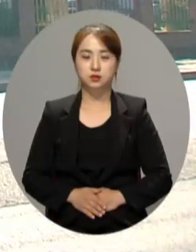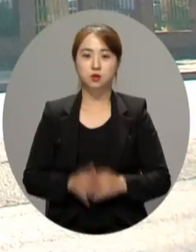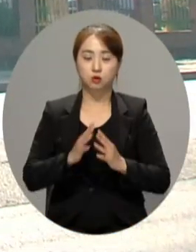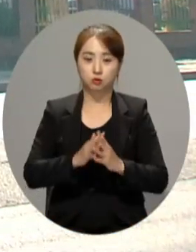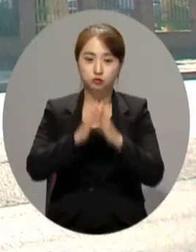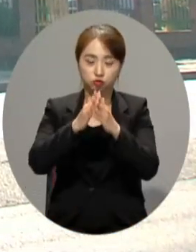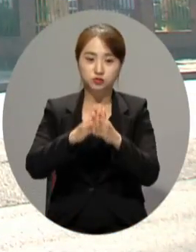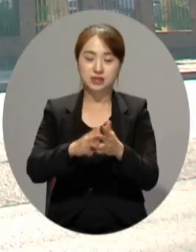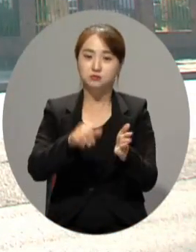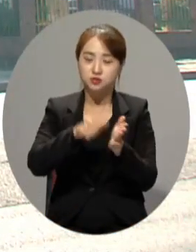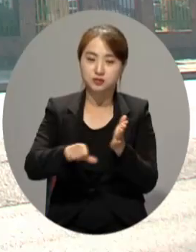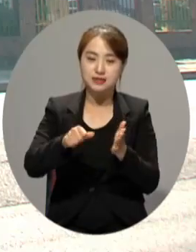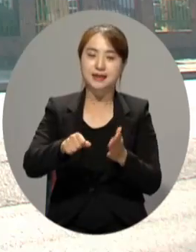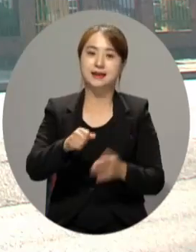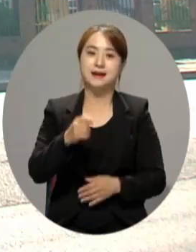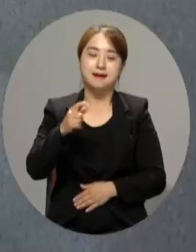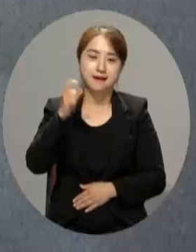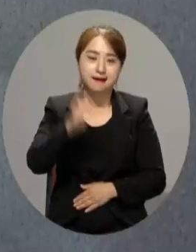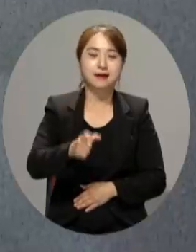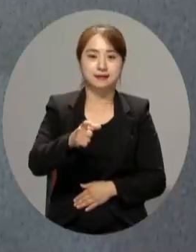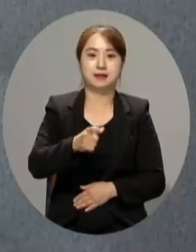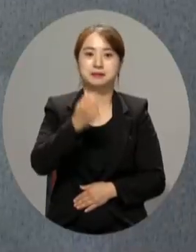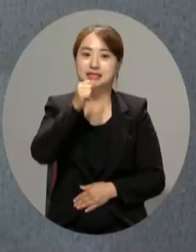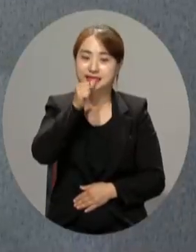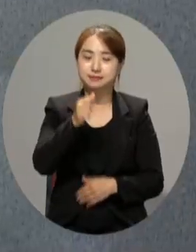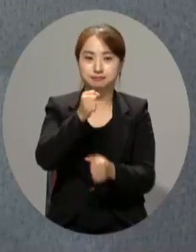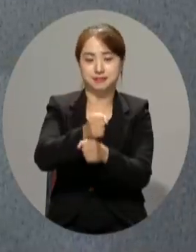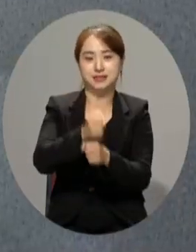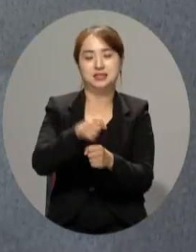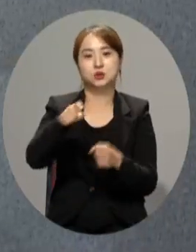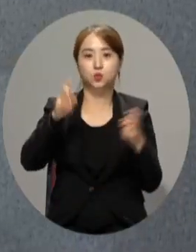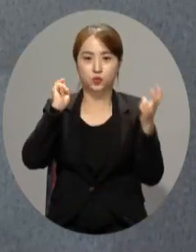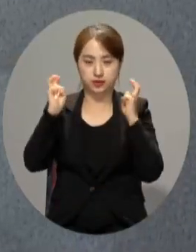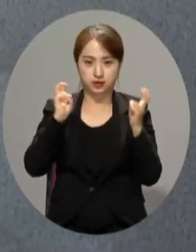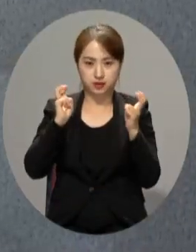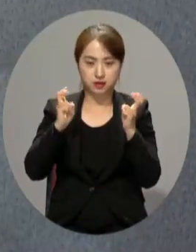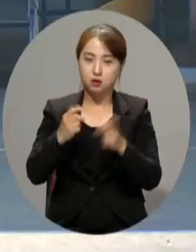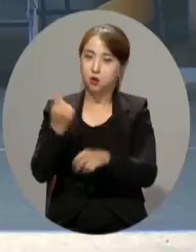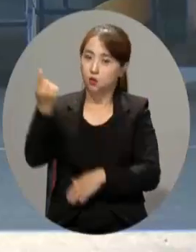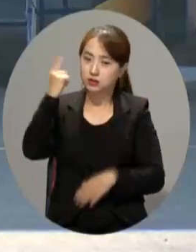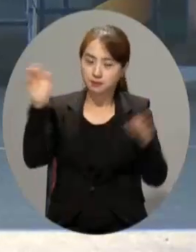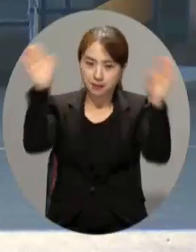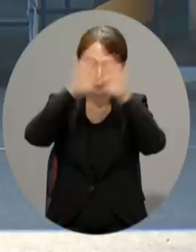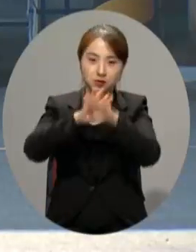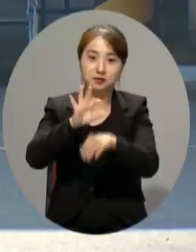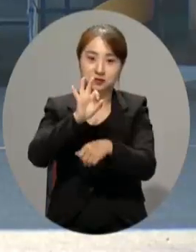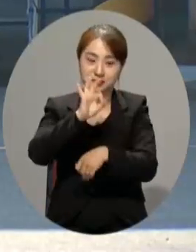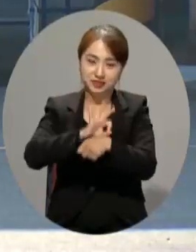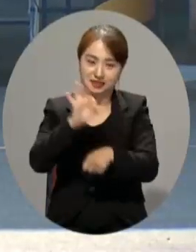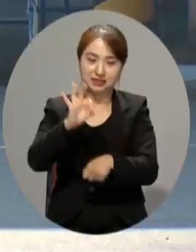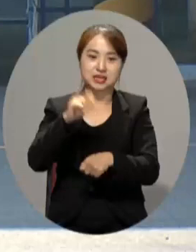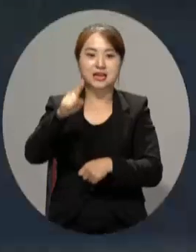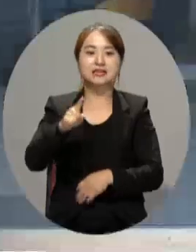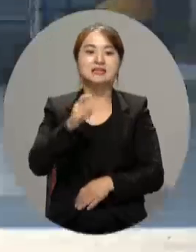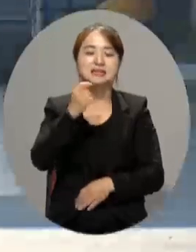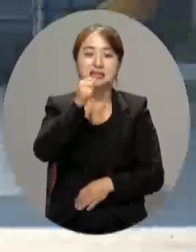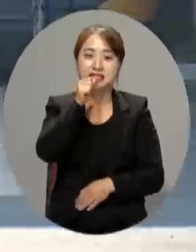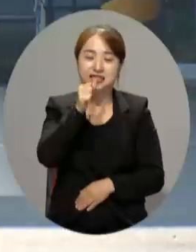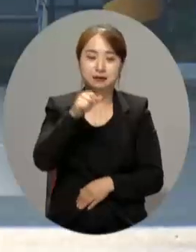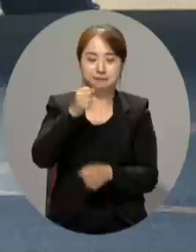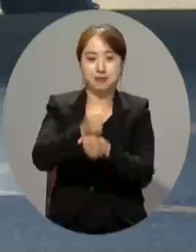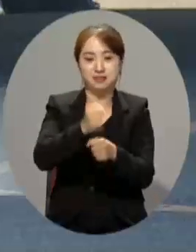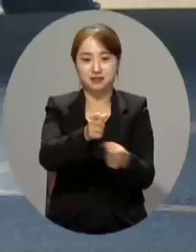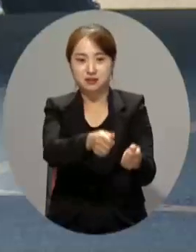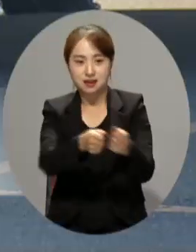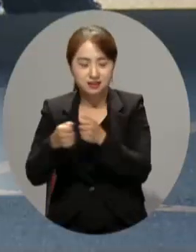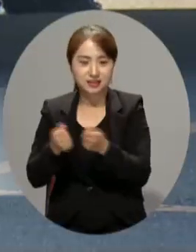건축 자재용 금속 강판을 만드는 군산의 세아 CM 공장입니다. 어젯밤 10시쯤 알루미늄 강판 코일을 풀어내는 작업을